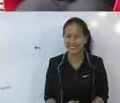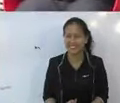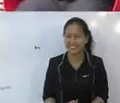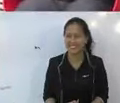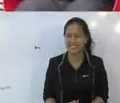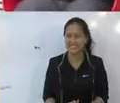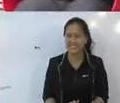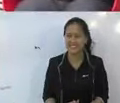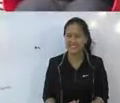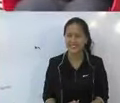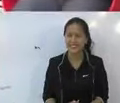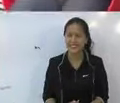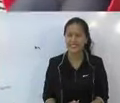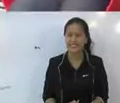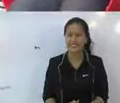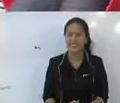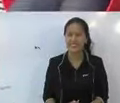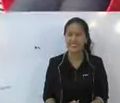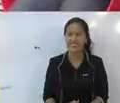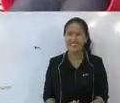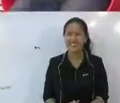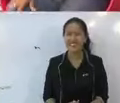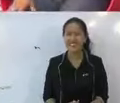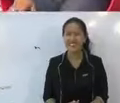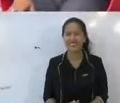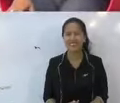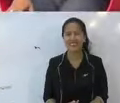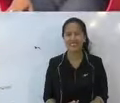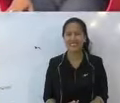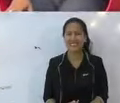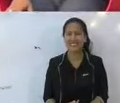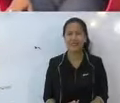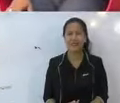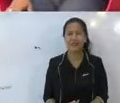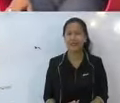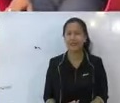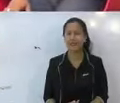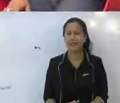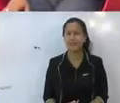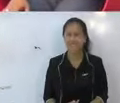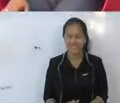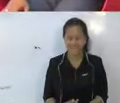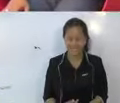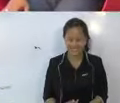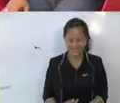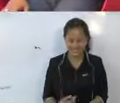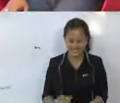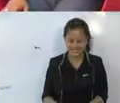Akala ko kasi may darating pa tayong special guest eh. Hindi ko inaasahan din yon. Anyway.